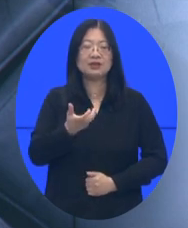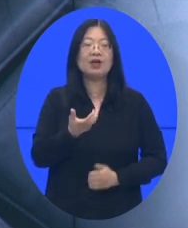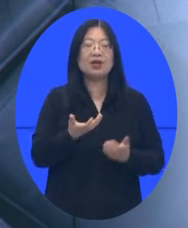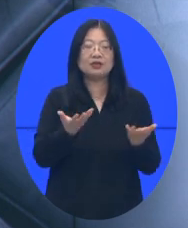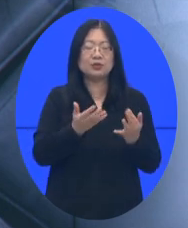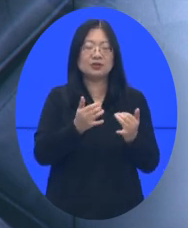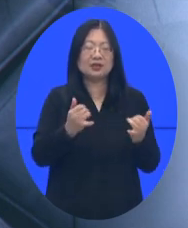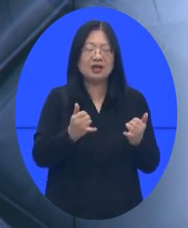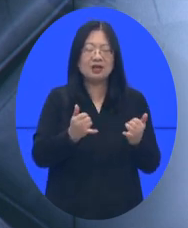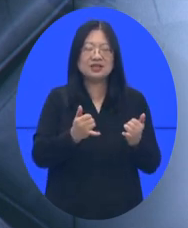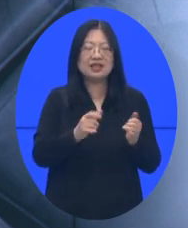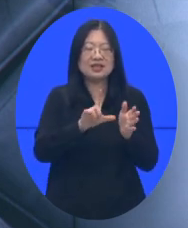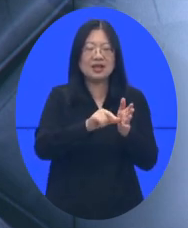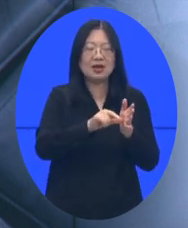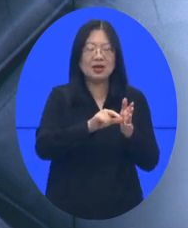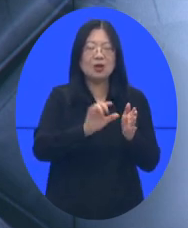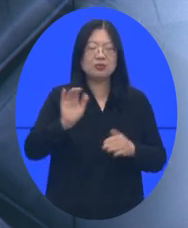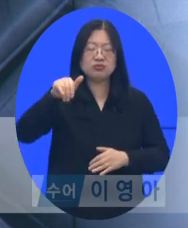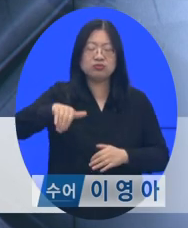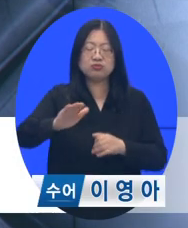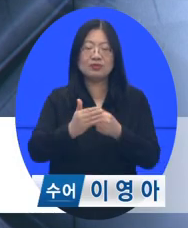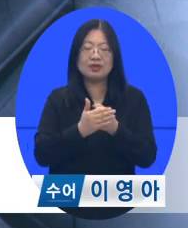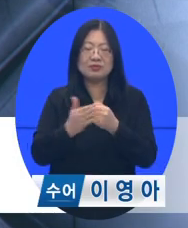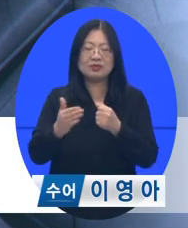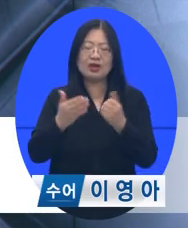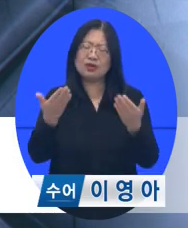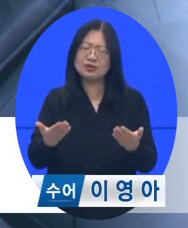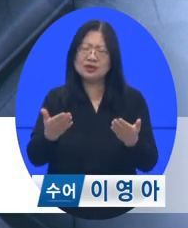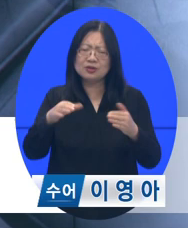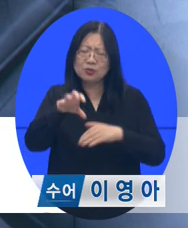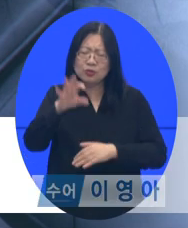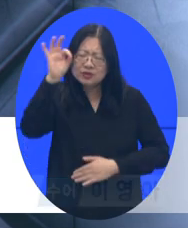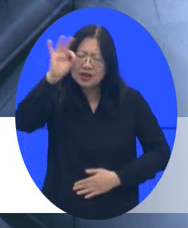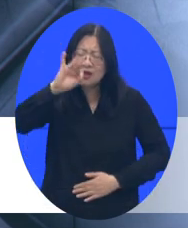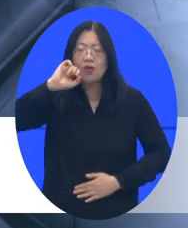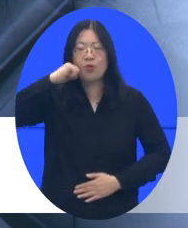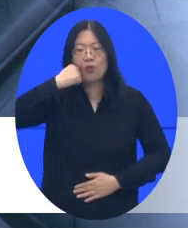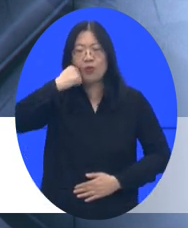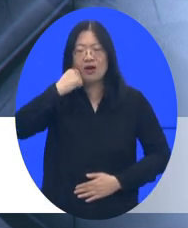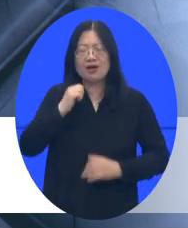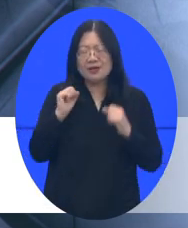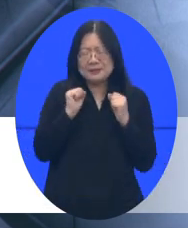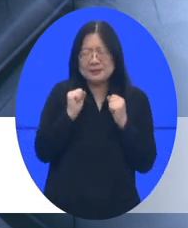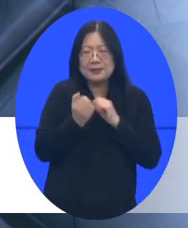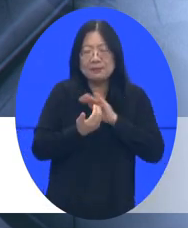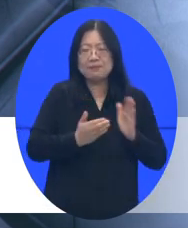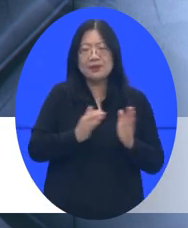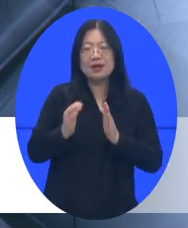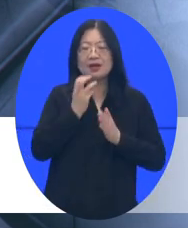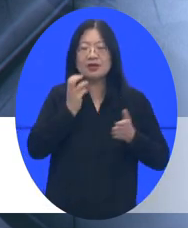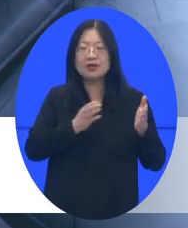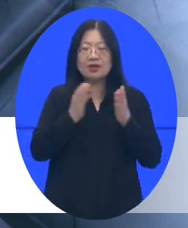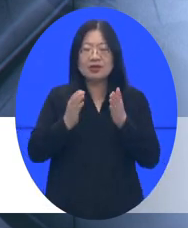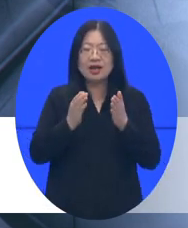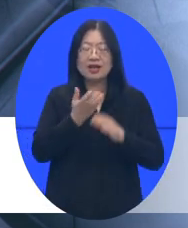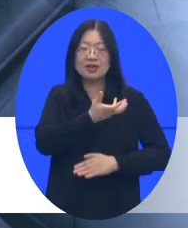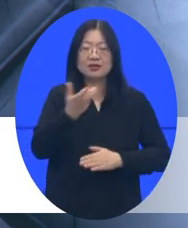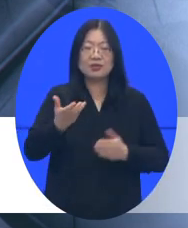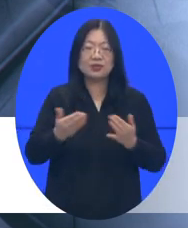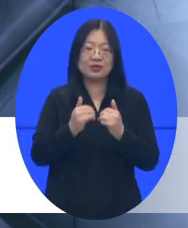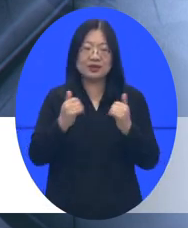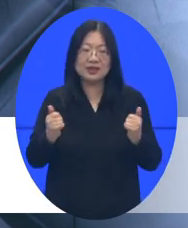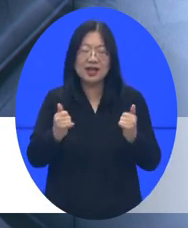이동 노동자들은 불규칙한 업무 시간 때문에 마땅히 쉴 곳을 찾기가 어렵죠 혹한기를 대비해 경기도가 돈의